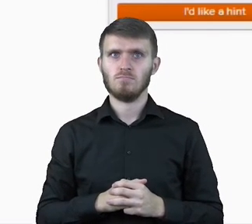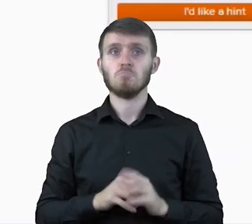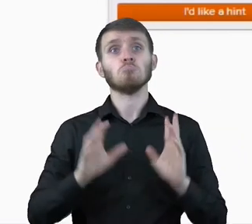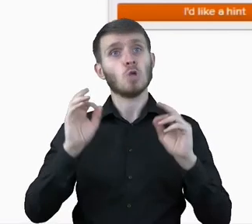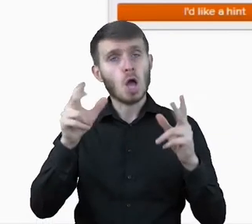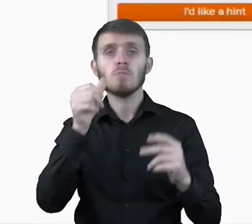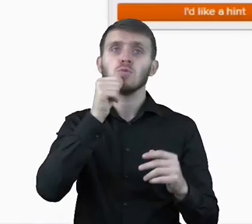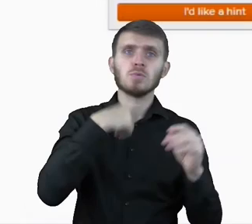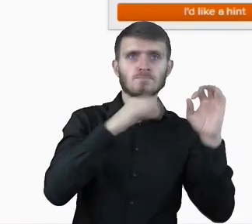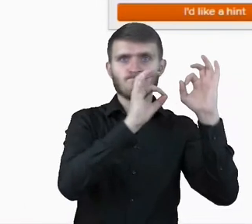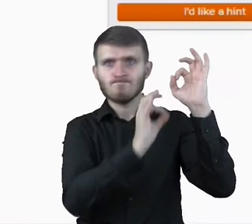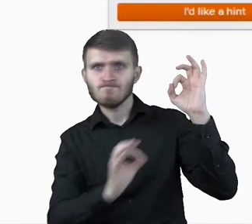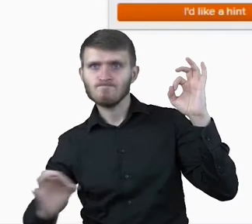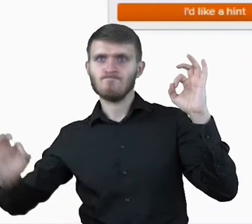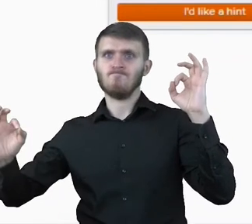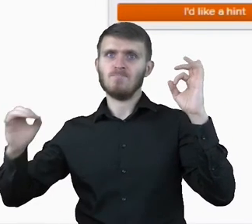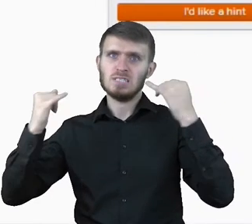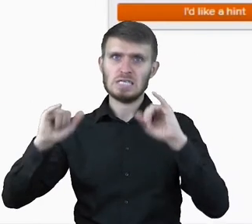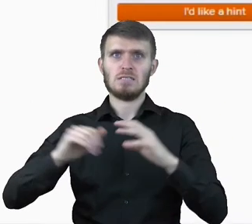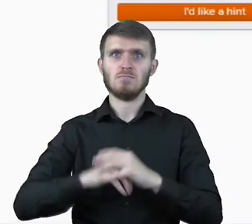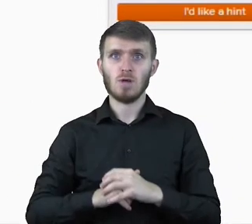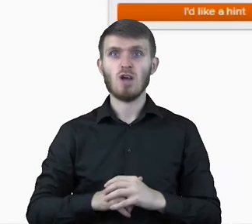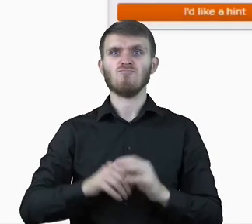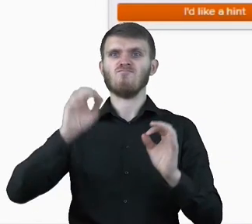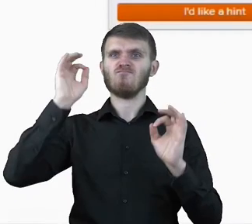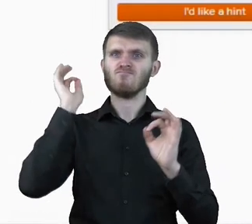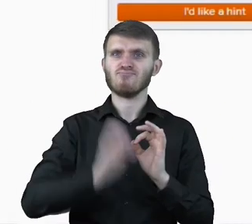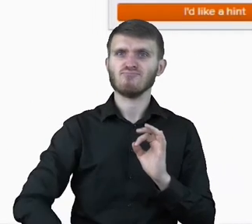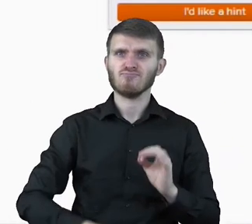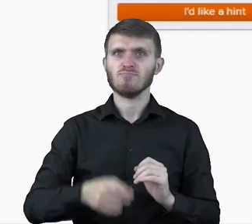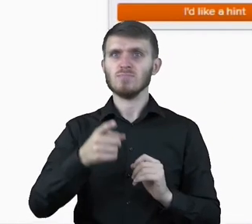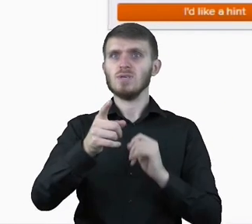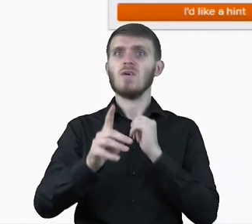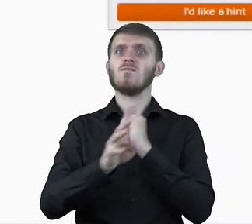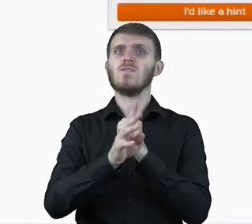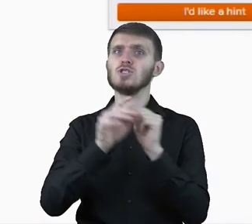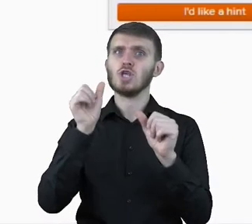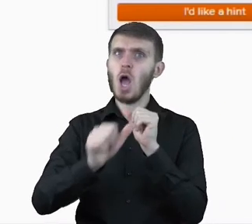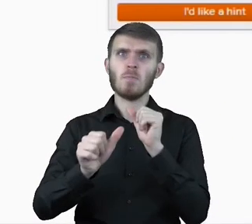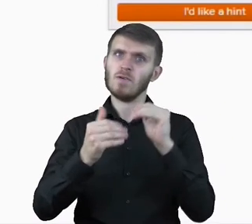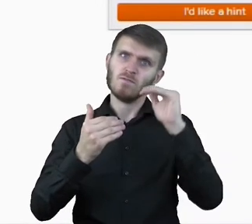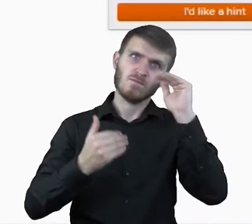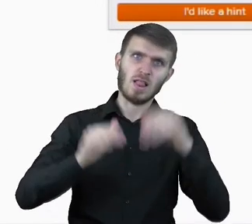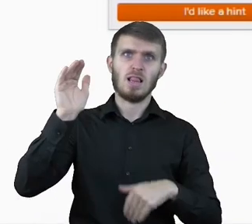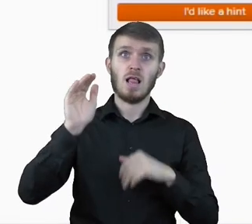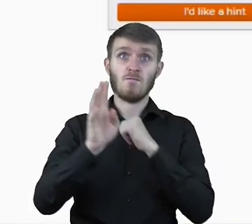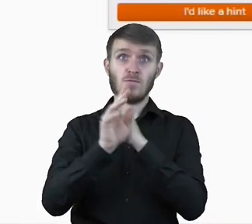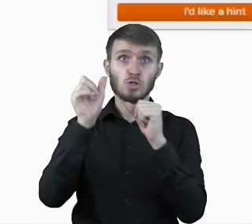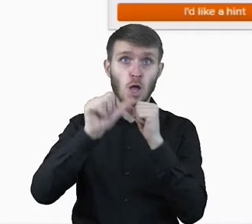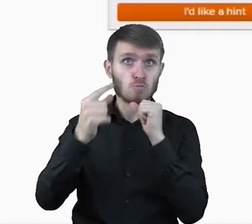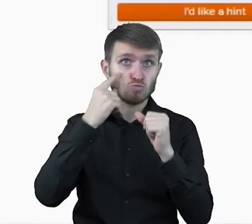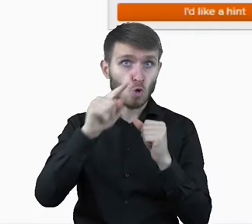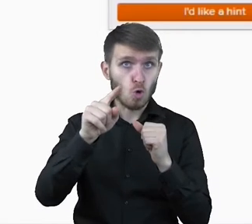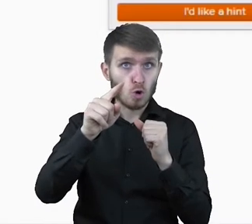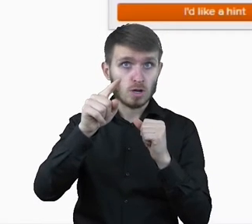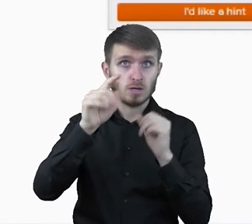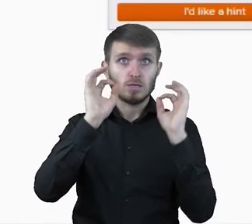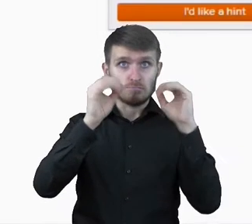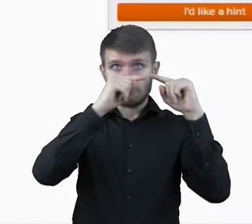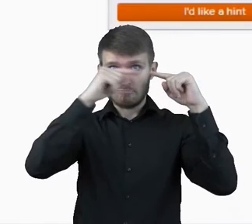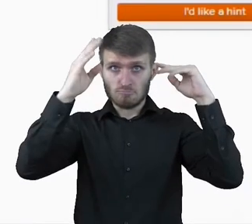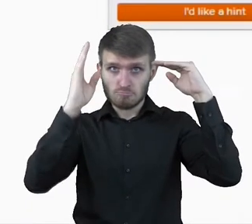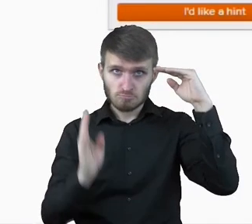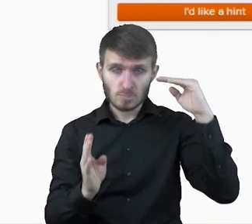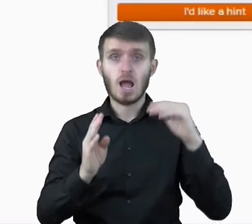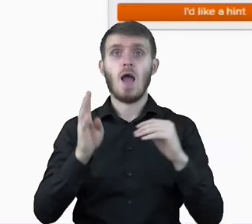stanie tutaj. Faktycznie jest to kąt większy niż 90 stopni. To jest kąt 90 stopni. To jest kąt większy niż 90